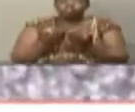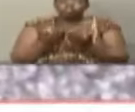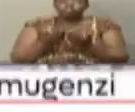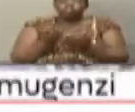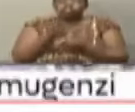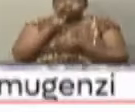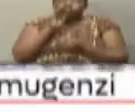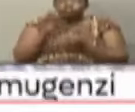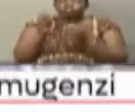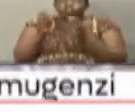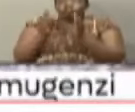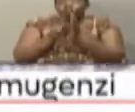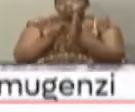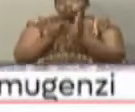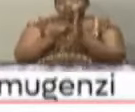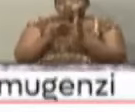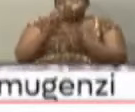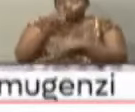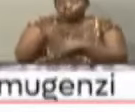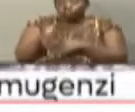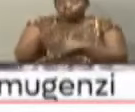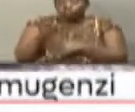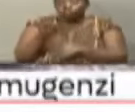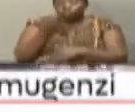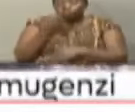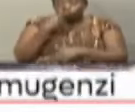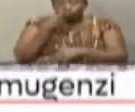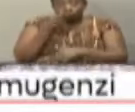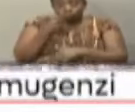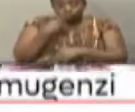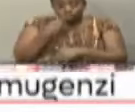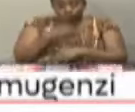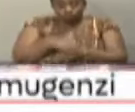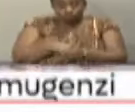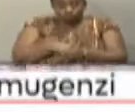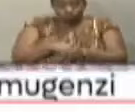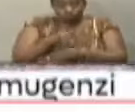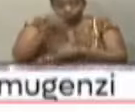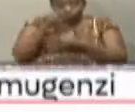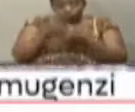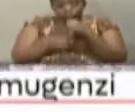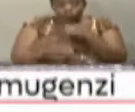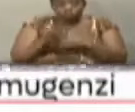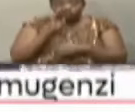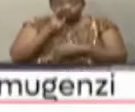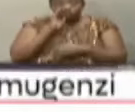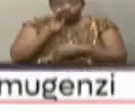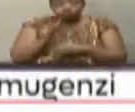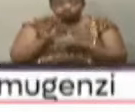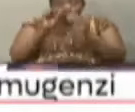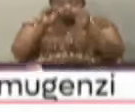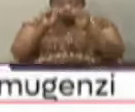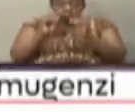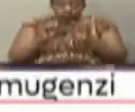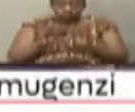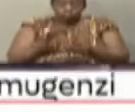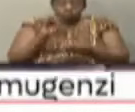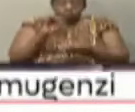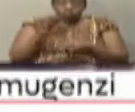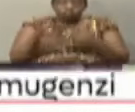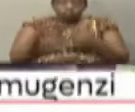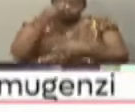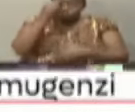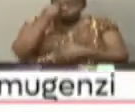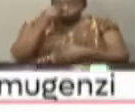beera n'omusawo wo akujjanjaba, ekitemberayo ddala beera n'omusomesa wo, beera ne munnaddiini